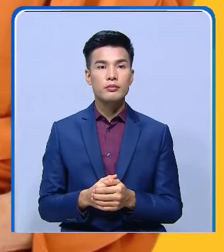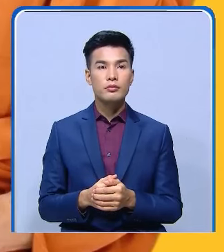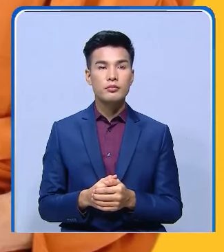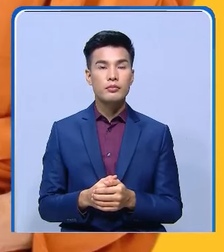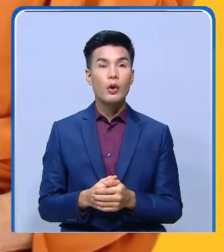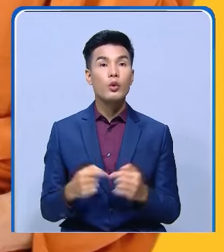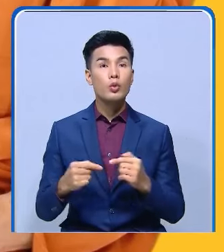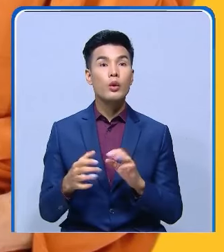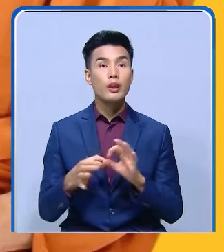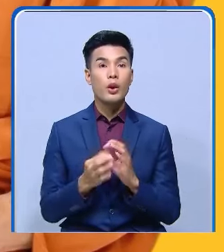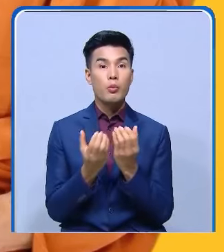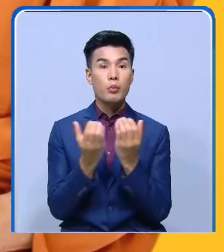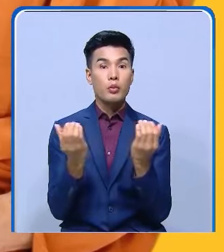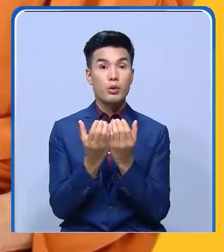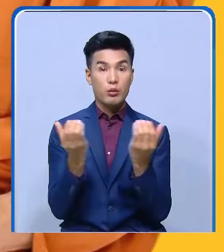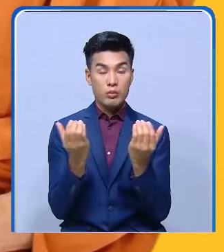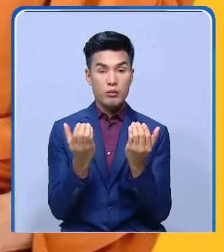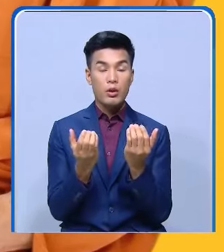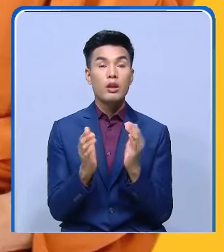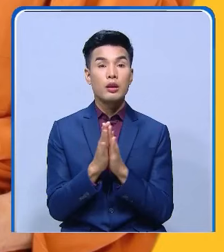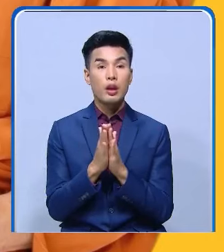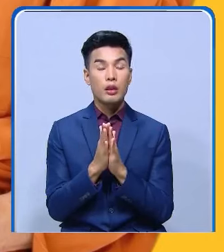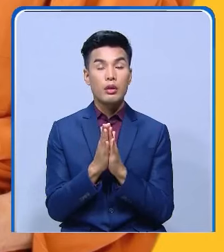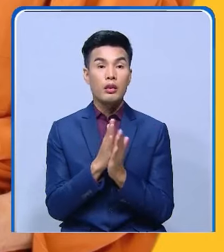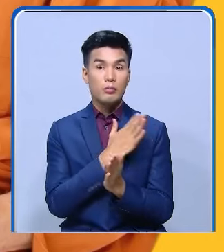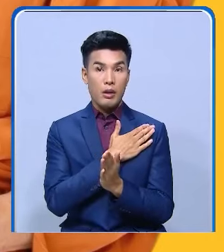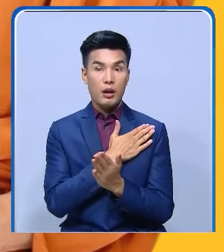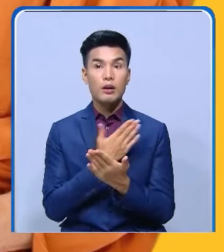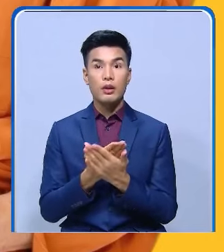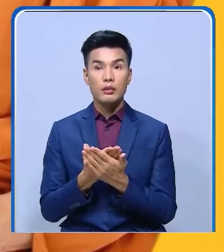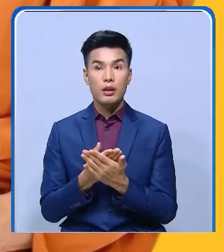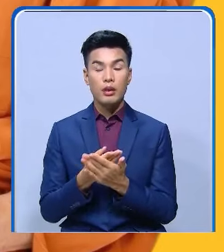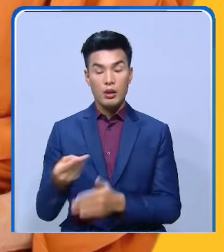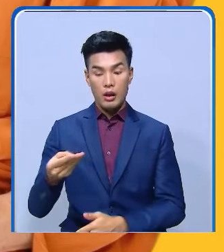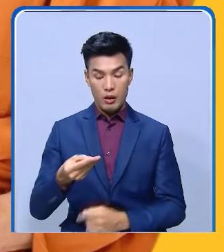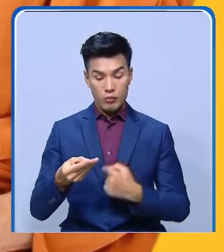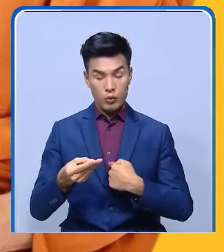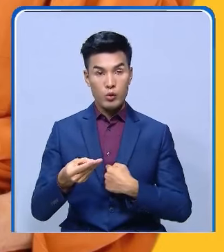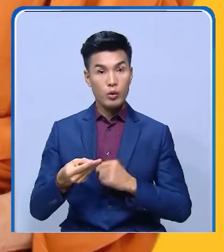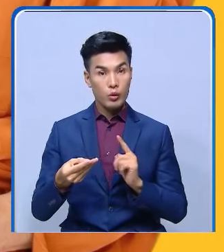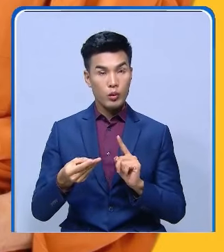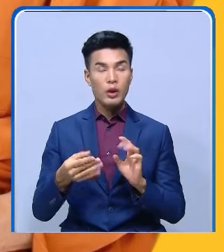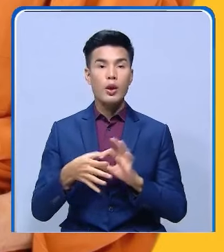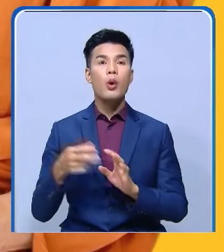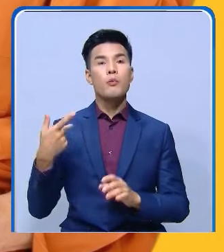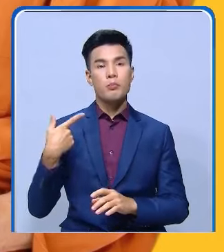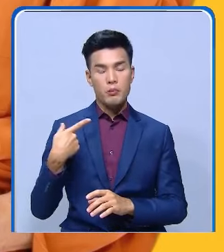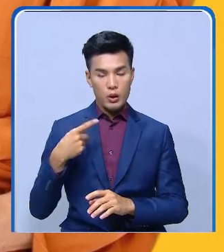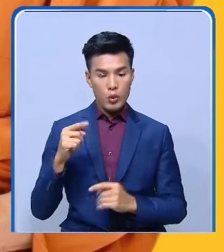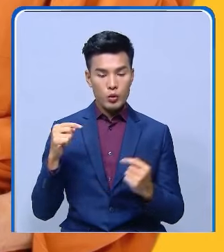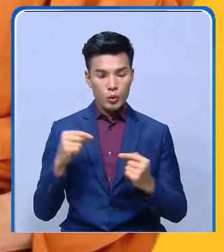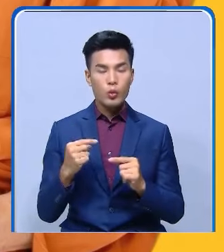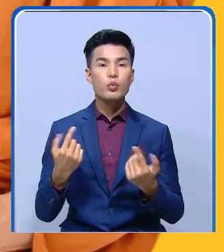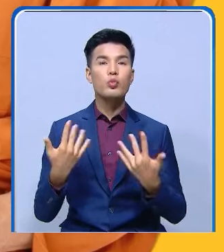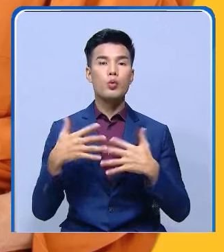ทางพระวินัยของสงฆ์เนี่ยพระรับเงินก็เพียงเพื่อที่จะเป็นประโยชน์ต่อส่วนร